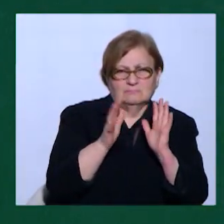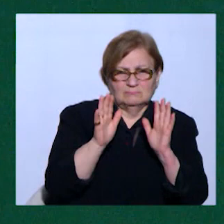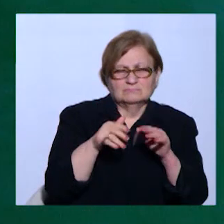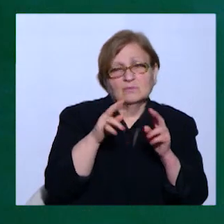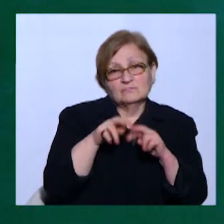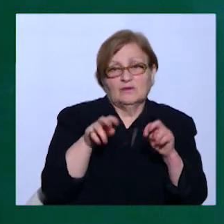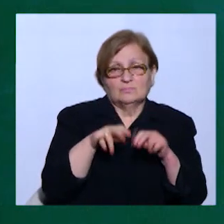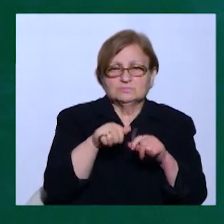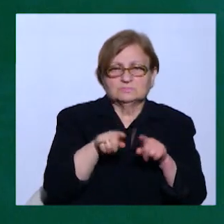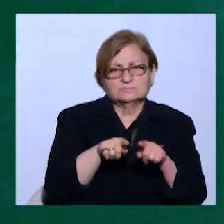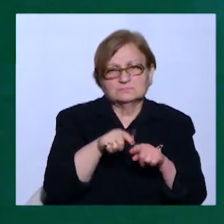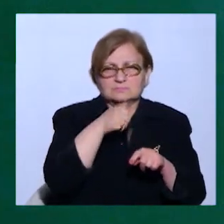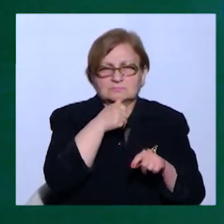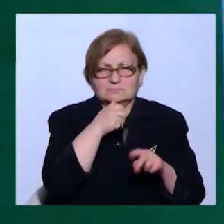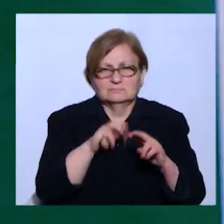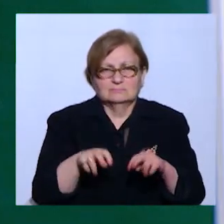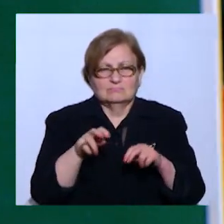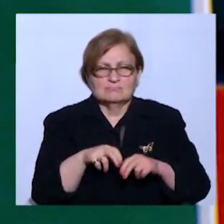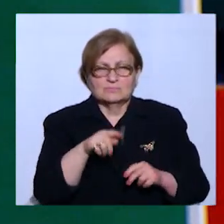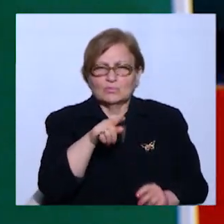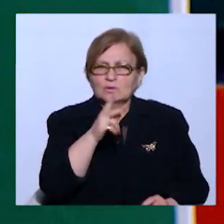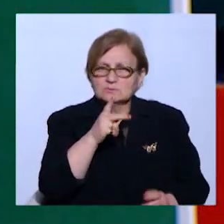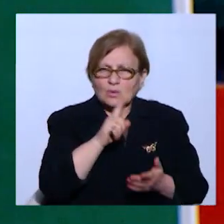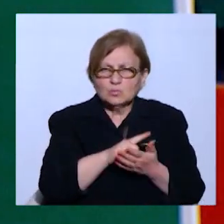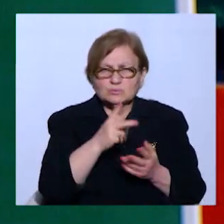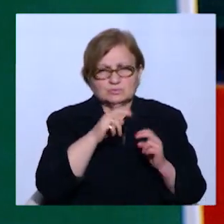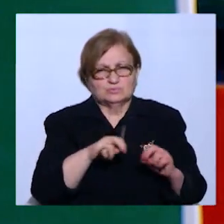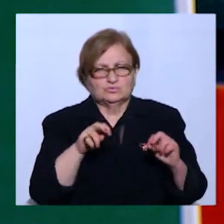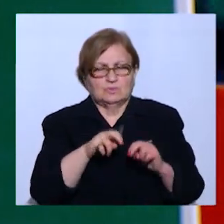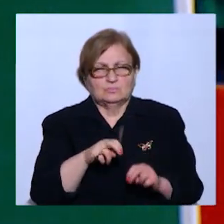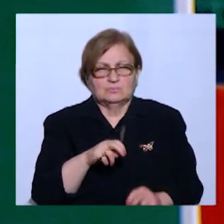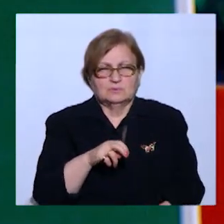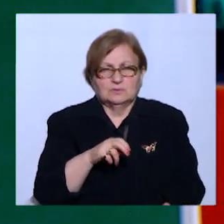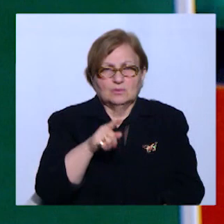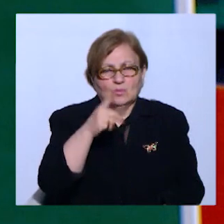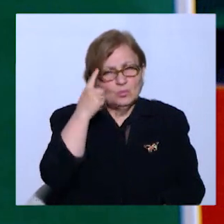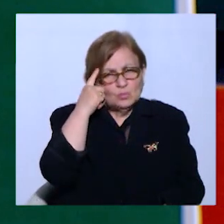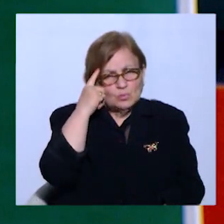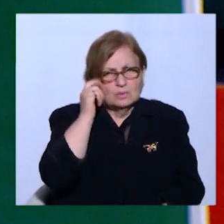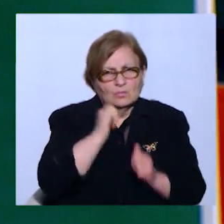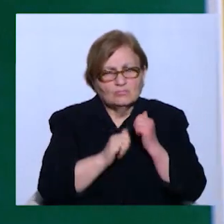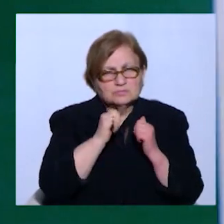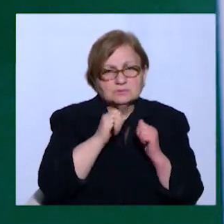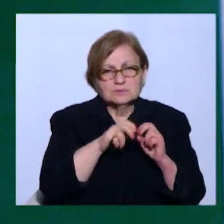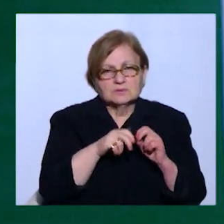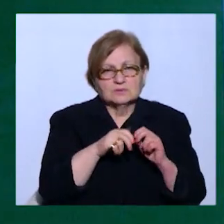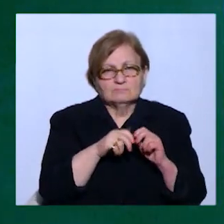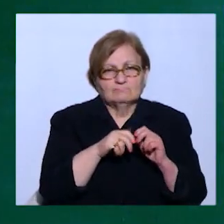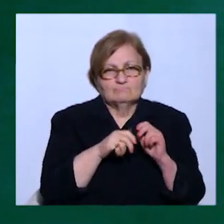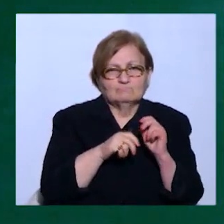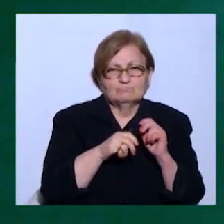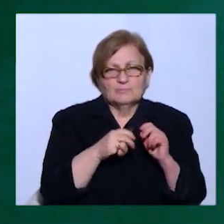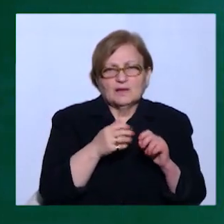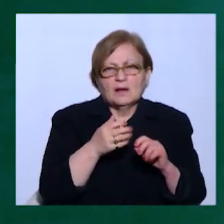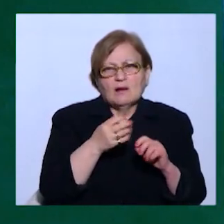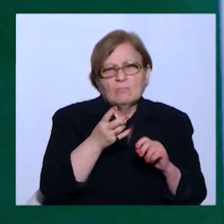ვამოწმე. ყოველ წუთას ვამოწმე. ეს ძალიან კარგი თვისება უნდა გქონდეთ, რომ და მინდა რომ გაგივითარდეთ თქვენს. დავადგინე რომ 6, მაგრამ